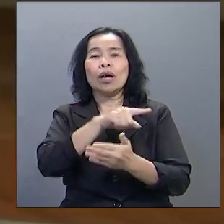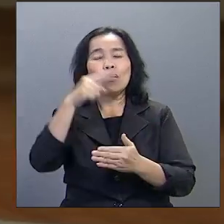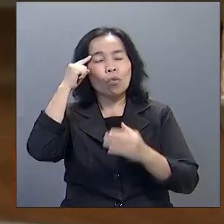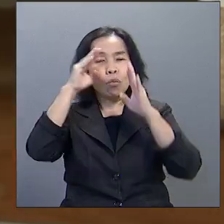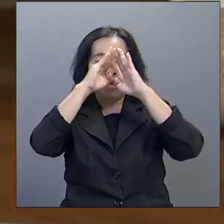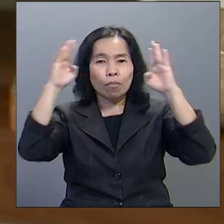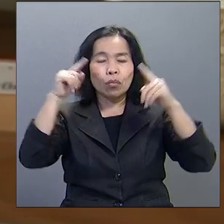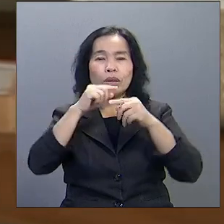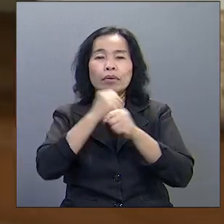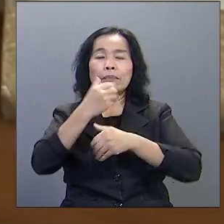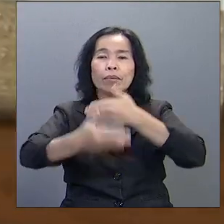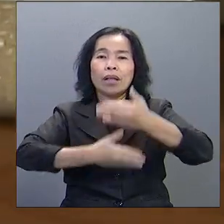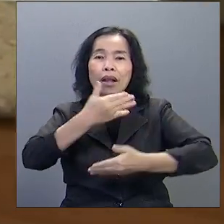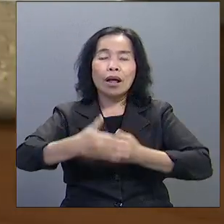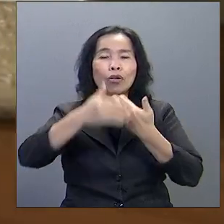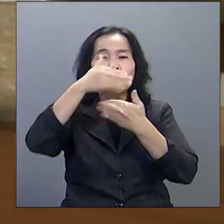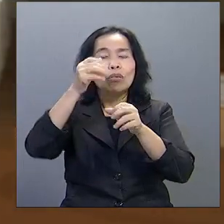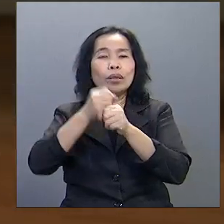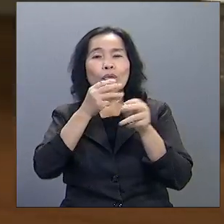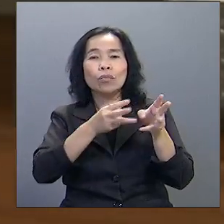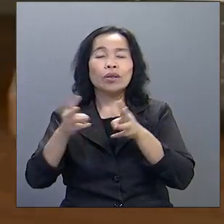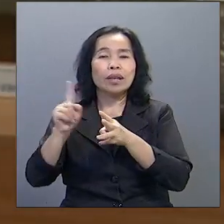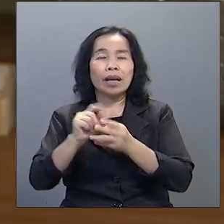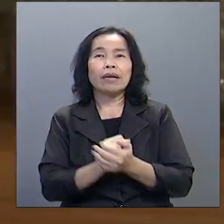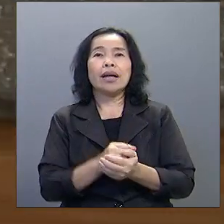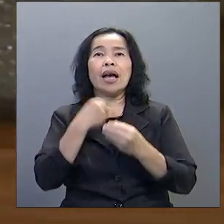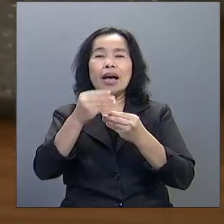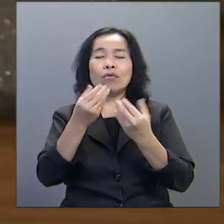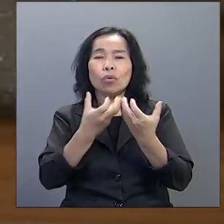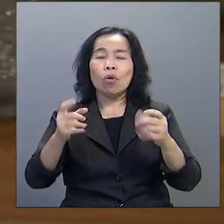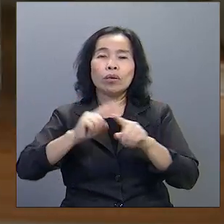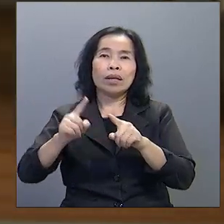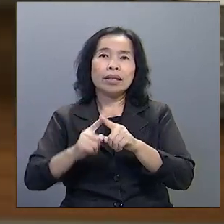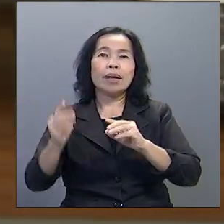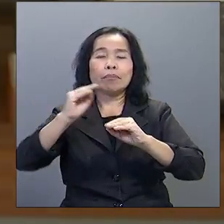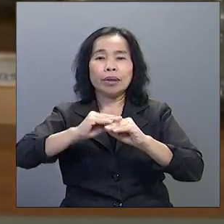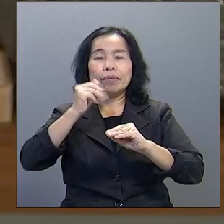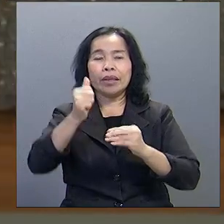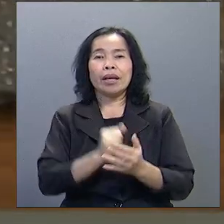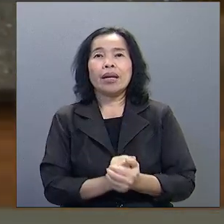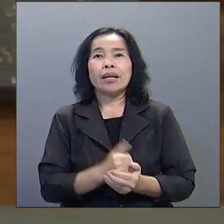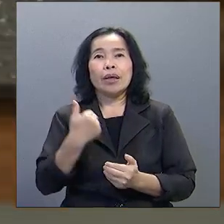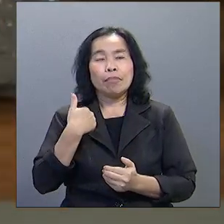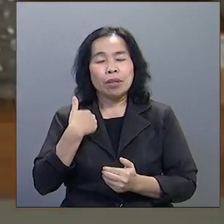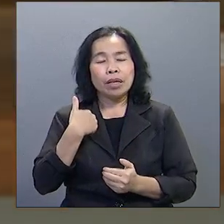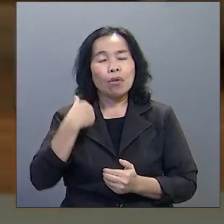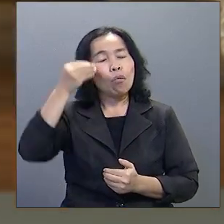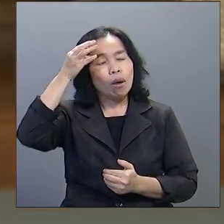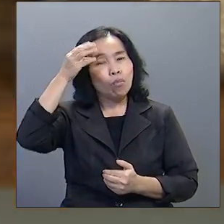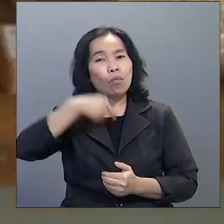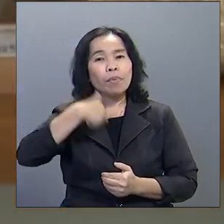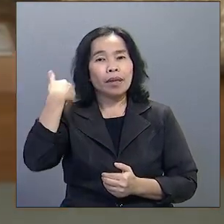เกี่ยวกับการทำการตลาดทำยังไงทำแบบไหนมันถึงจะเพิ่มมูลค่าให้กับมันฮะเรามีมีเรามีองค์ความรู้ที่ว่า